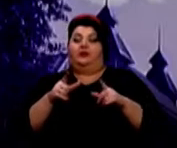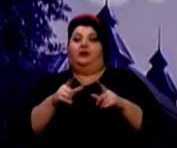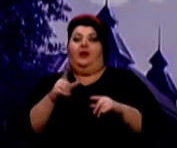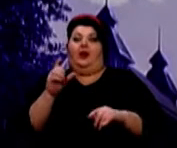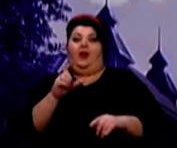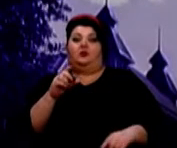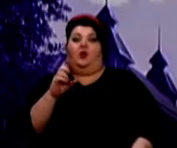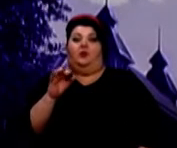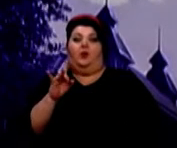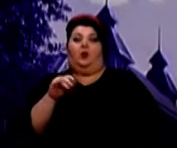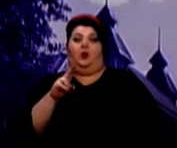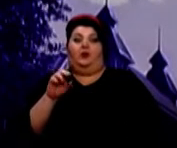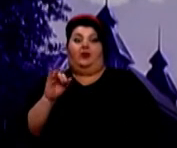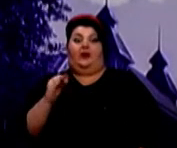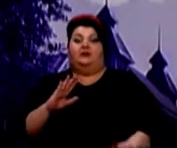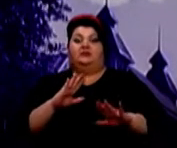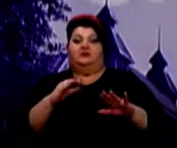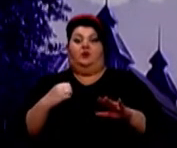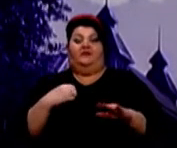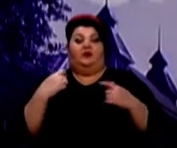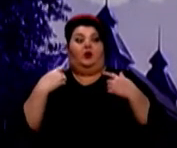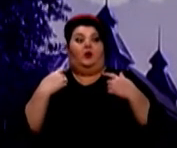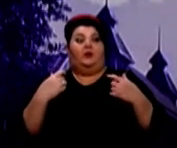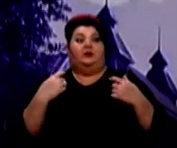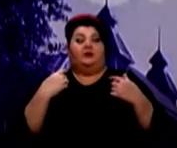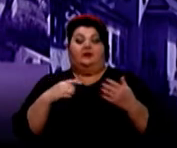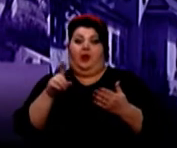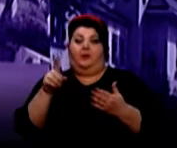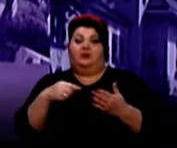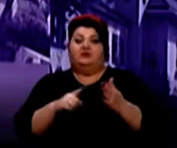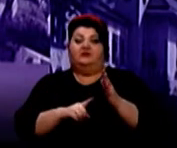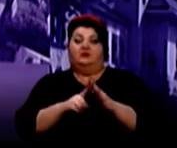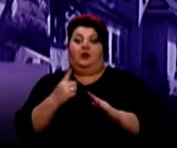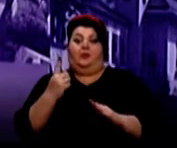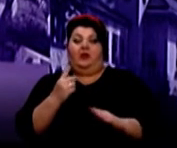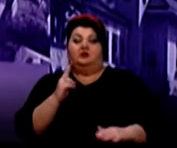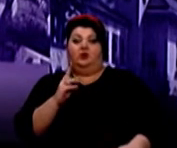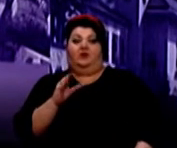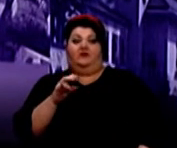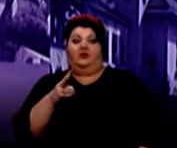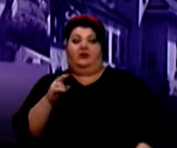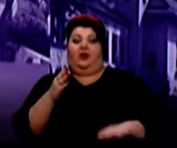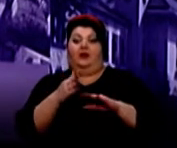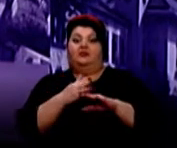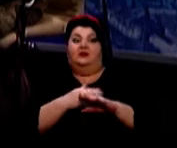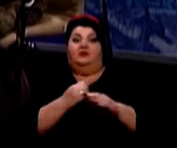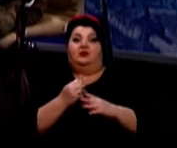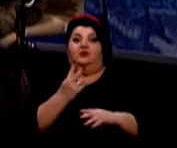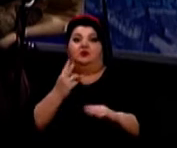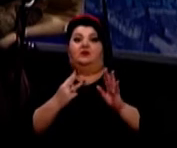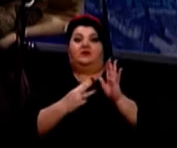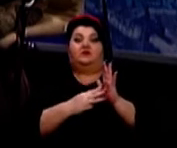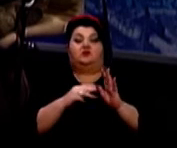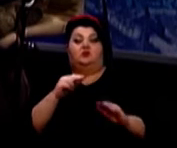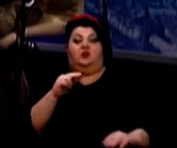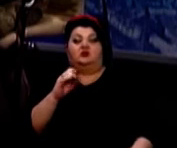Полтавської області. Доброго дня. Доброго дня. Призов розпочався 1 квітня, триватиме до 28 червня, так? Так,